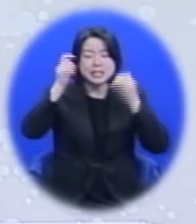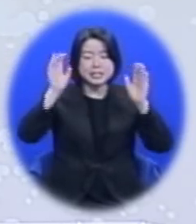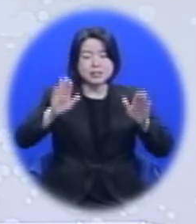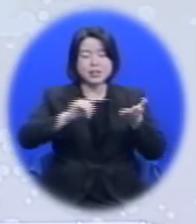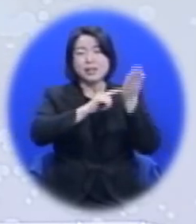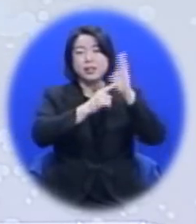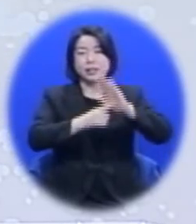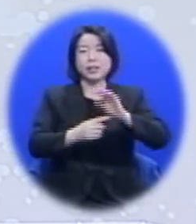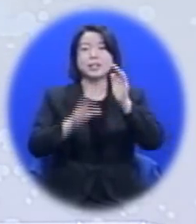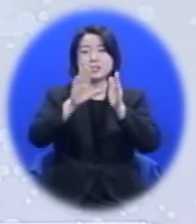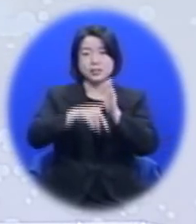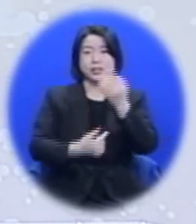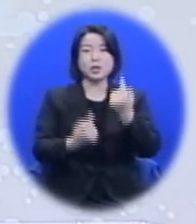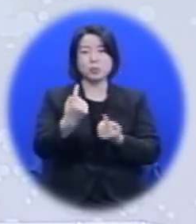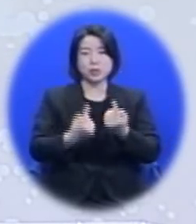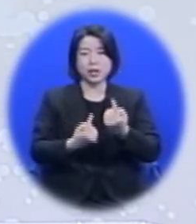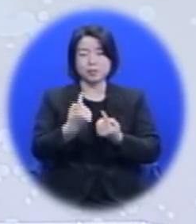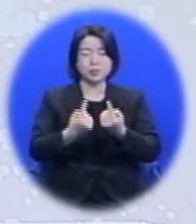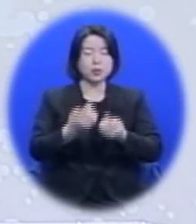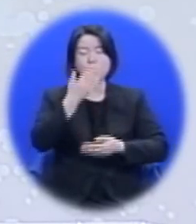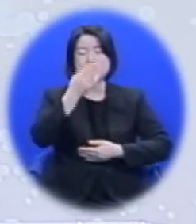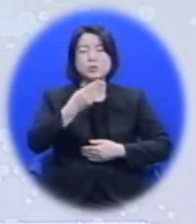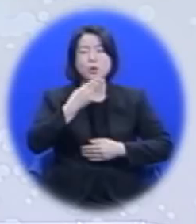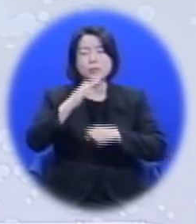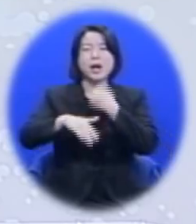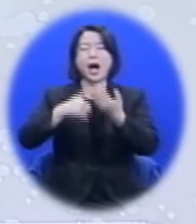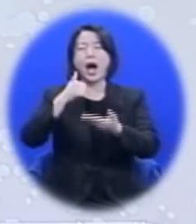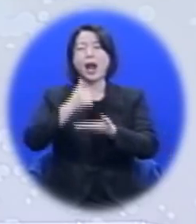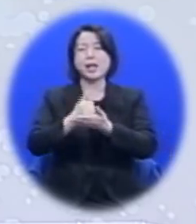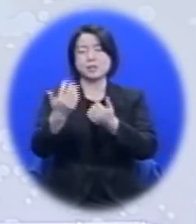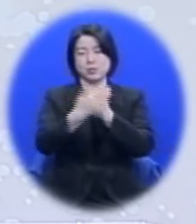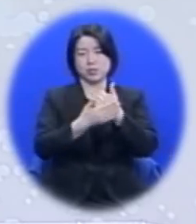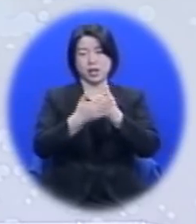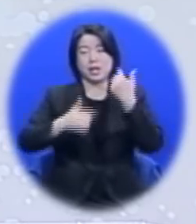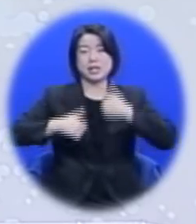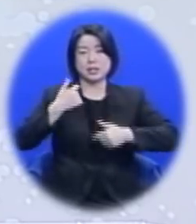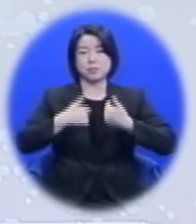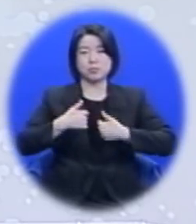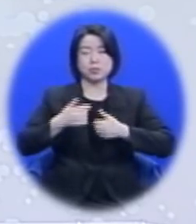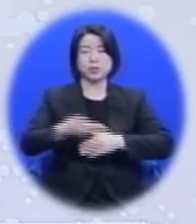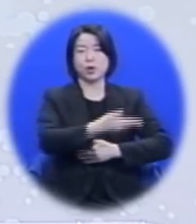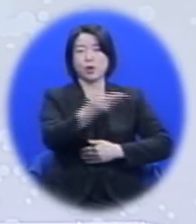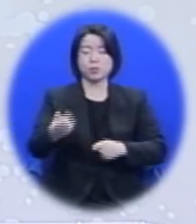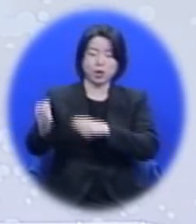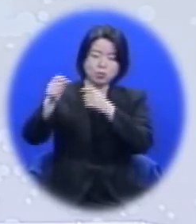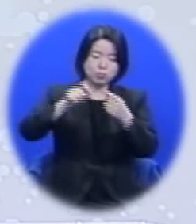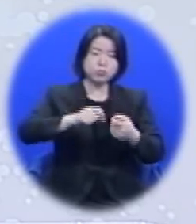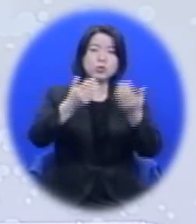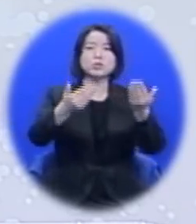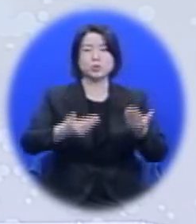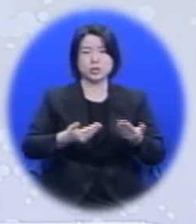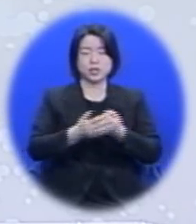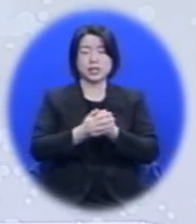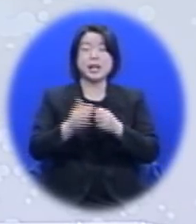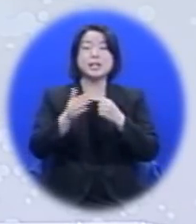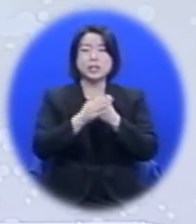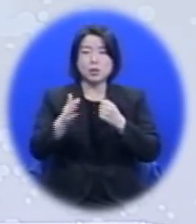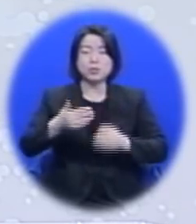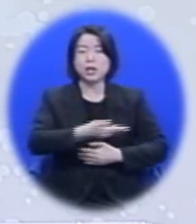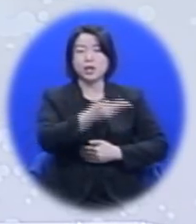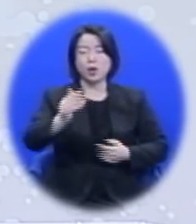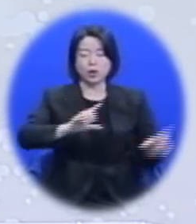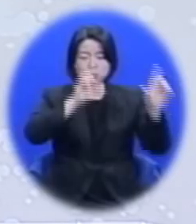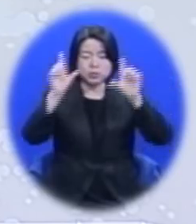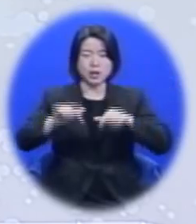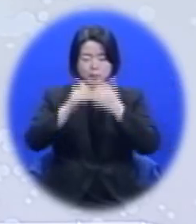때보다 비교할 수 없는 하나님의 은혜의 기쁨을 여러분에게 부어주시기를, 그래서 여러분의 삶